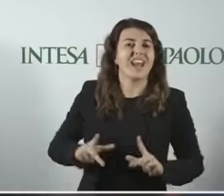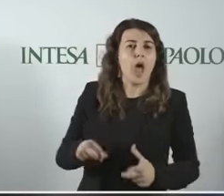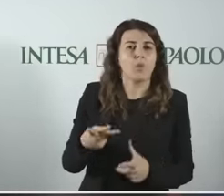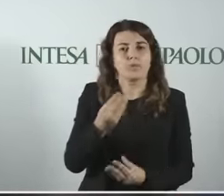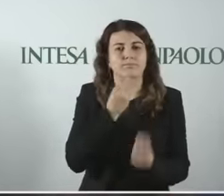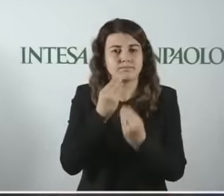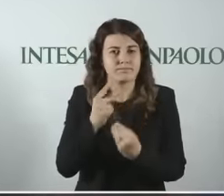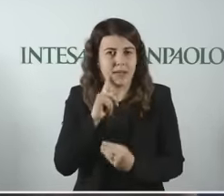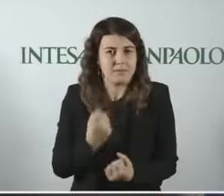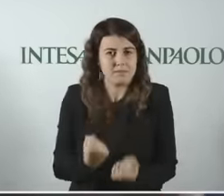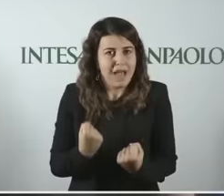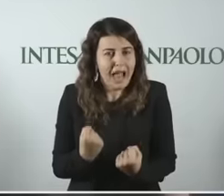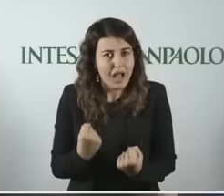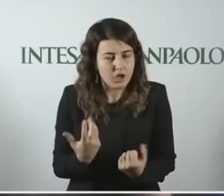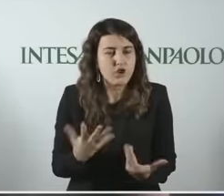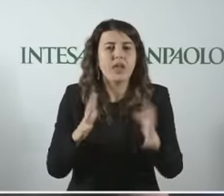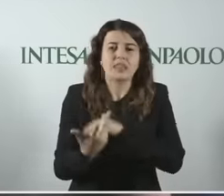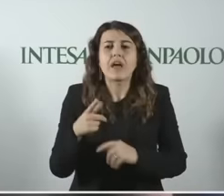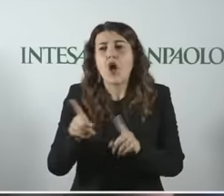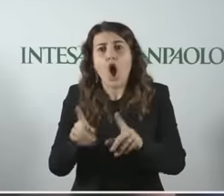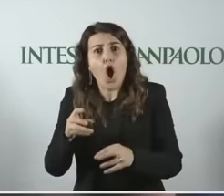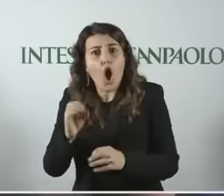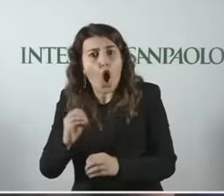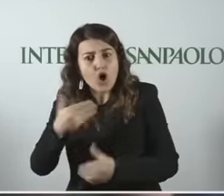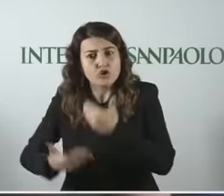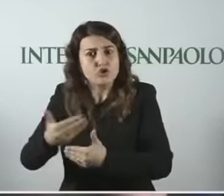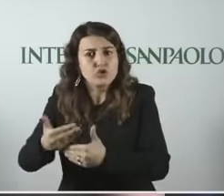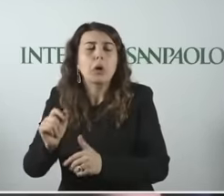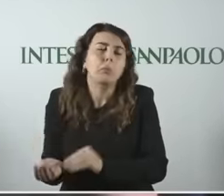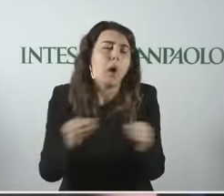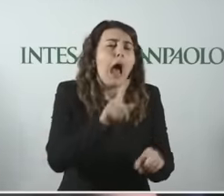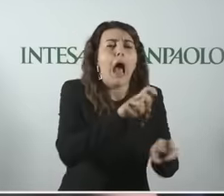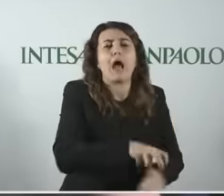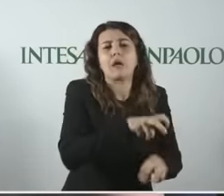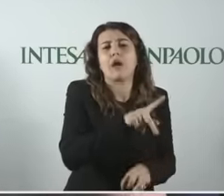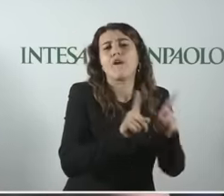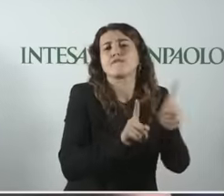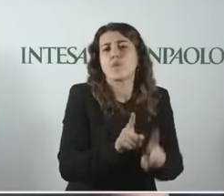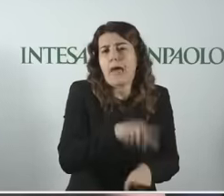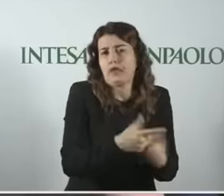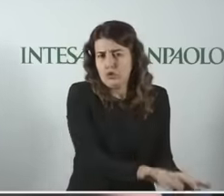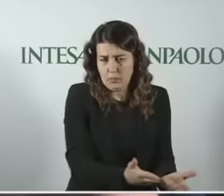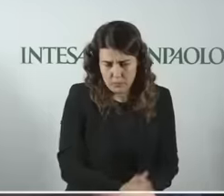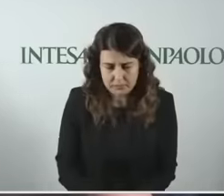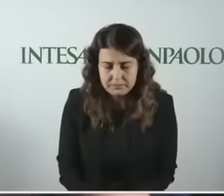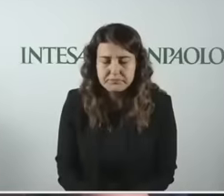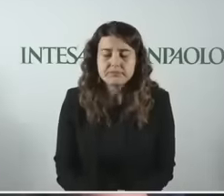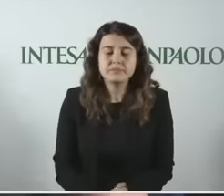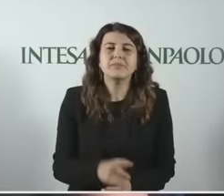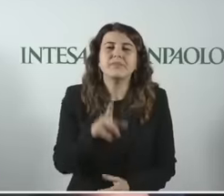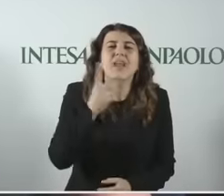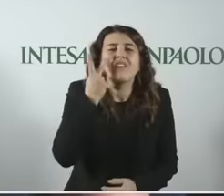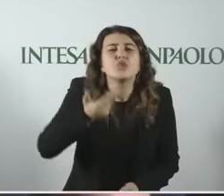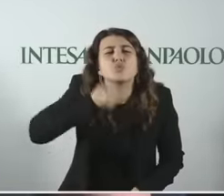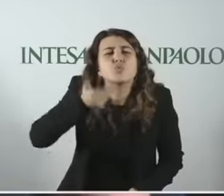permetti anche il lusso di fare di fare il frumento e poi c'è ancora altro qualcosa che abbiamo riscoperto Da qualche decennio Avete presente la